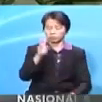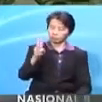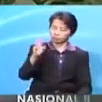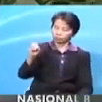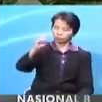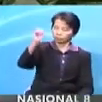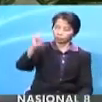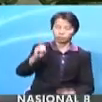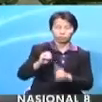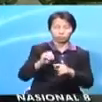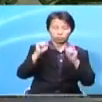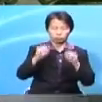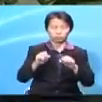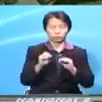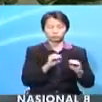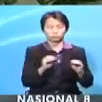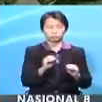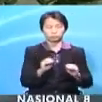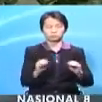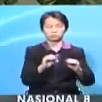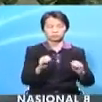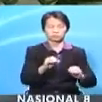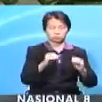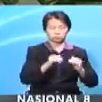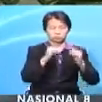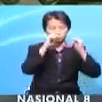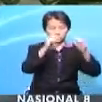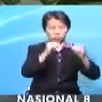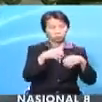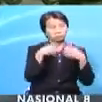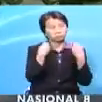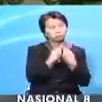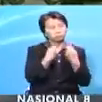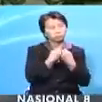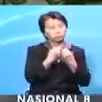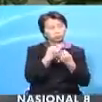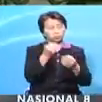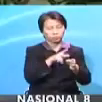pun benda itu akan dapat menggerakkan meningkatkan profesionisme